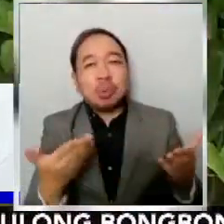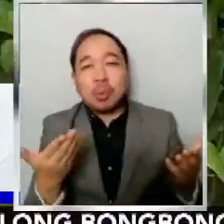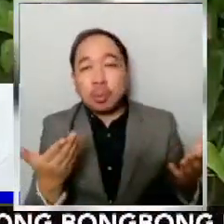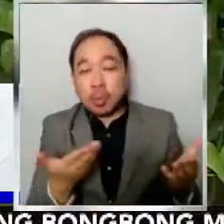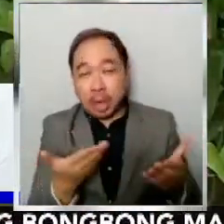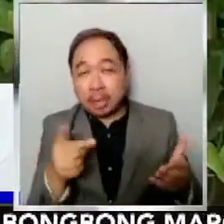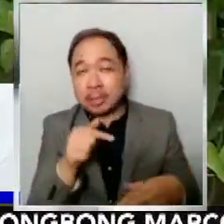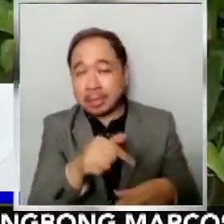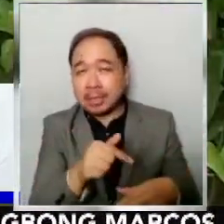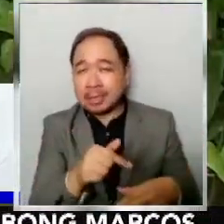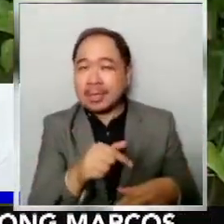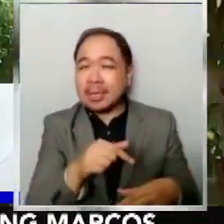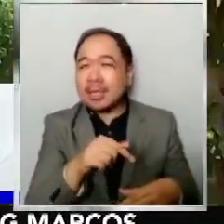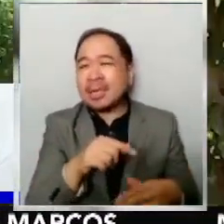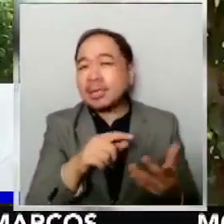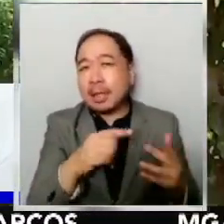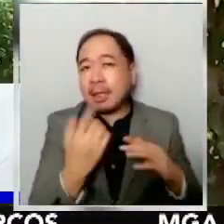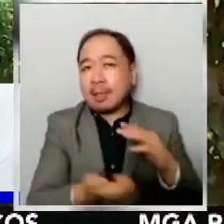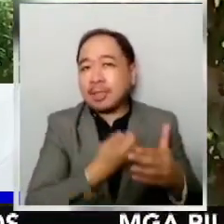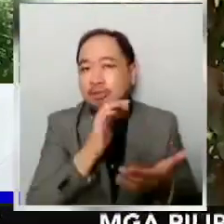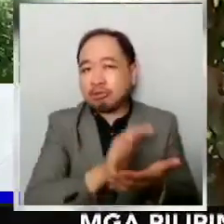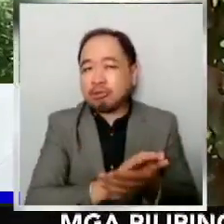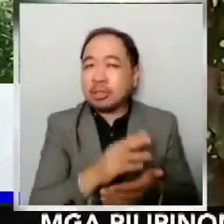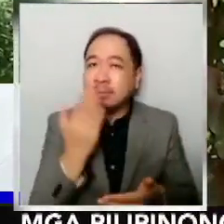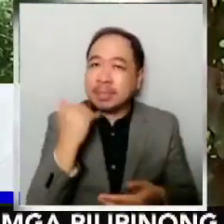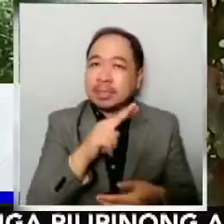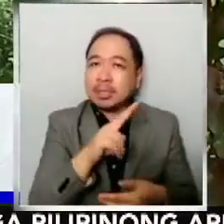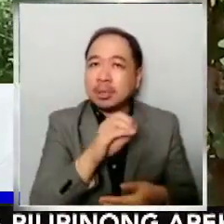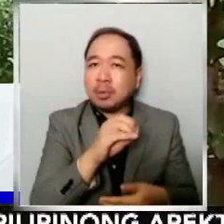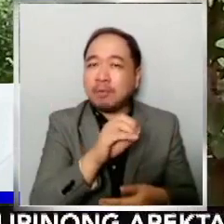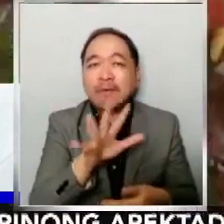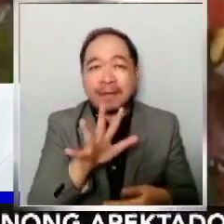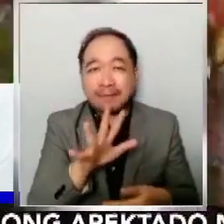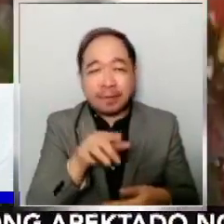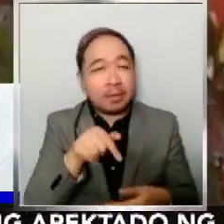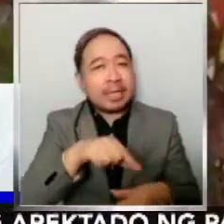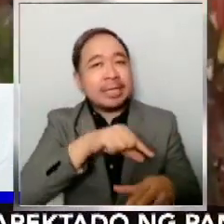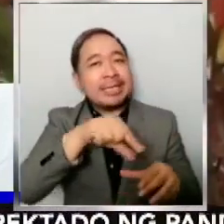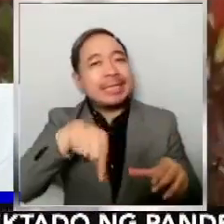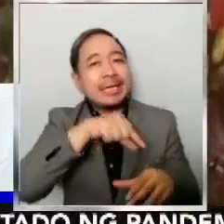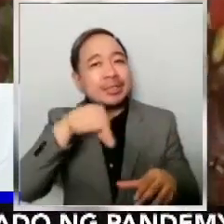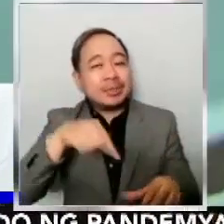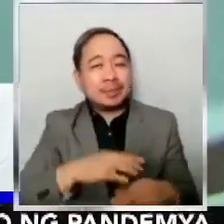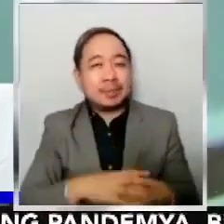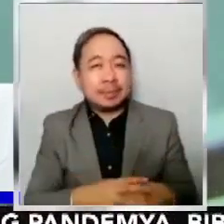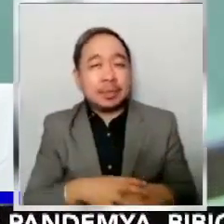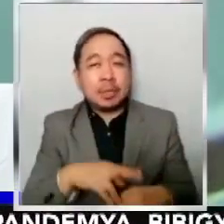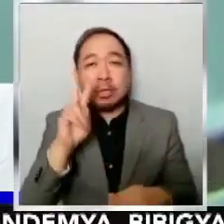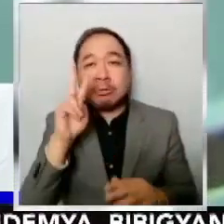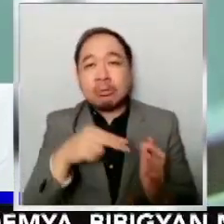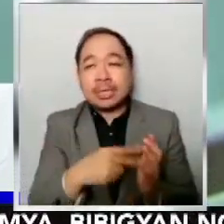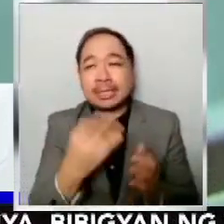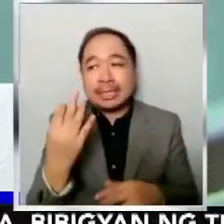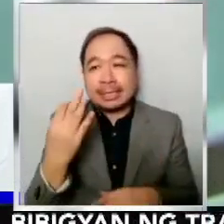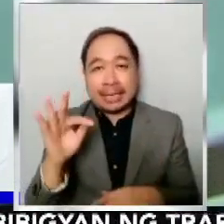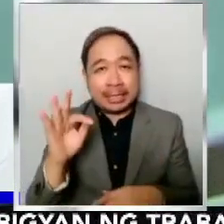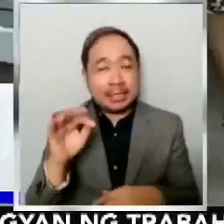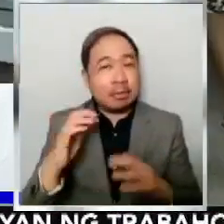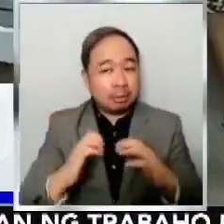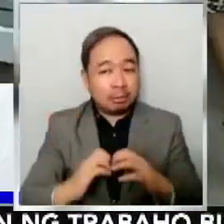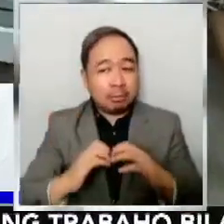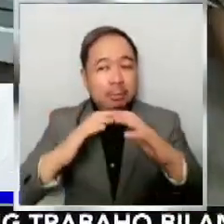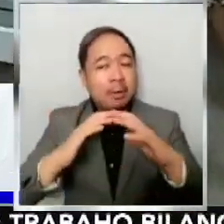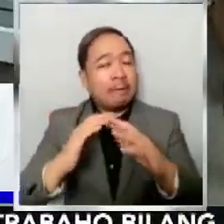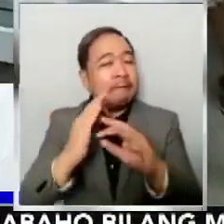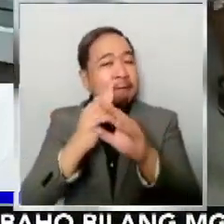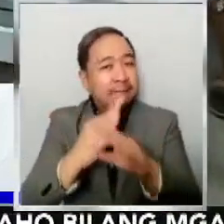noong 2005 sa Infanta sa Quezon. 2019 naman, isinagawa ang rehabilitation